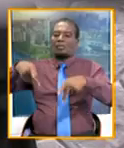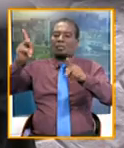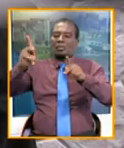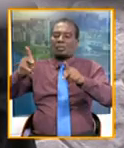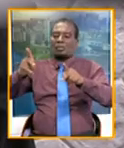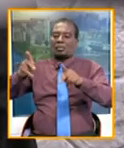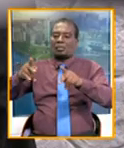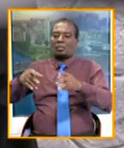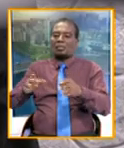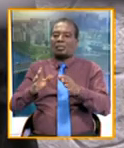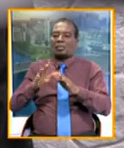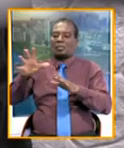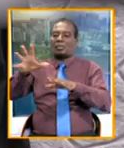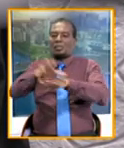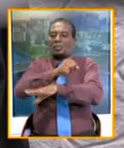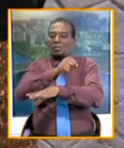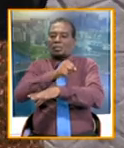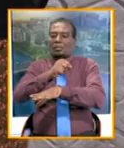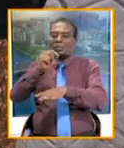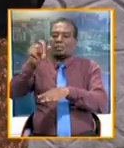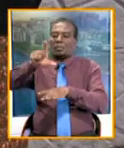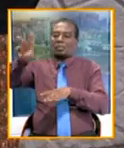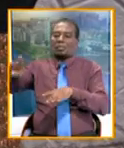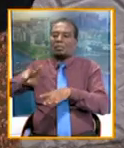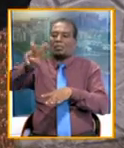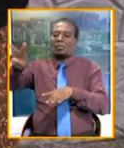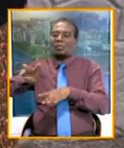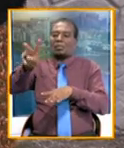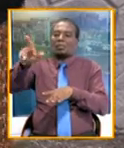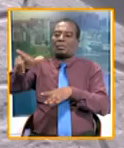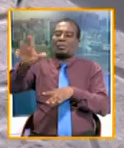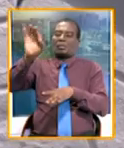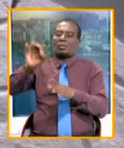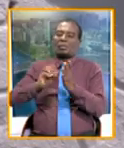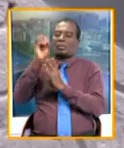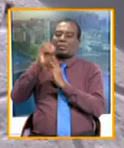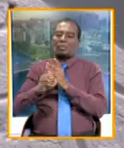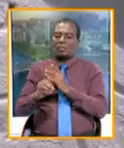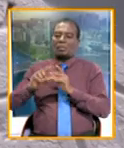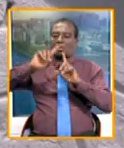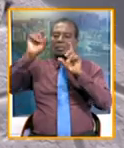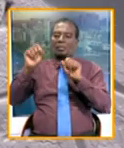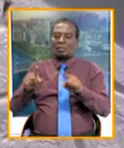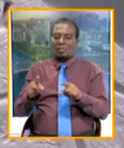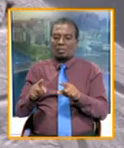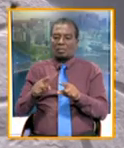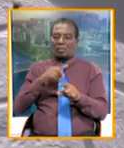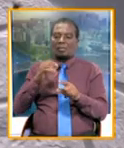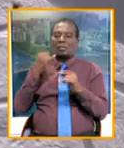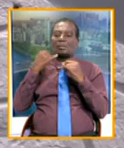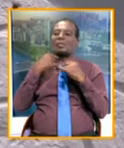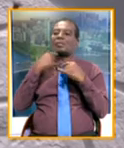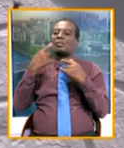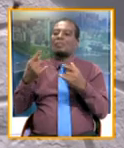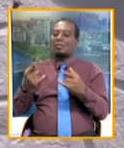présumé complice à Yamoussoukro le vendredi 29 octobre. Interrogée, elle passe aux aveux. Elle a avoué avoir agi dans